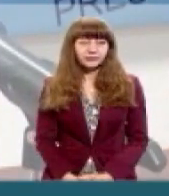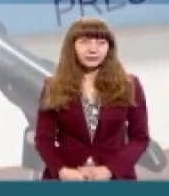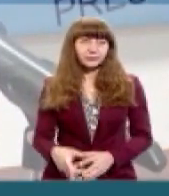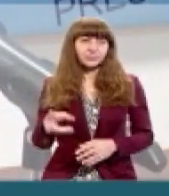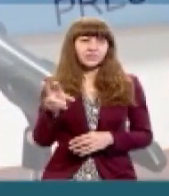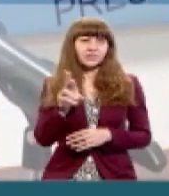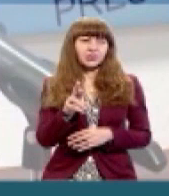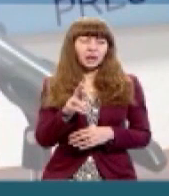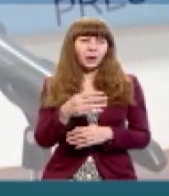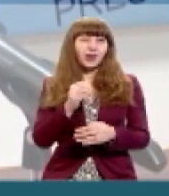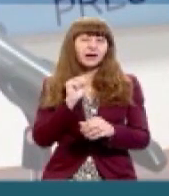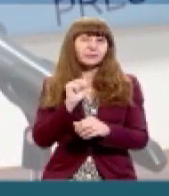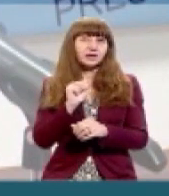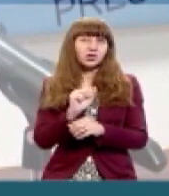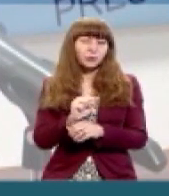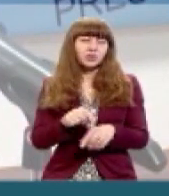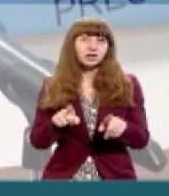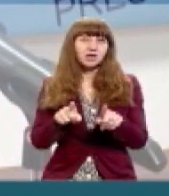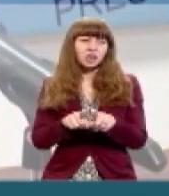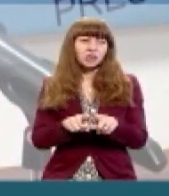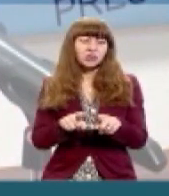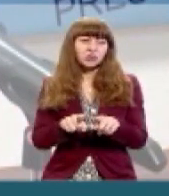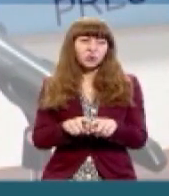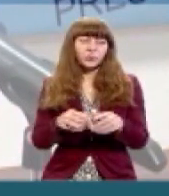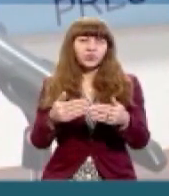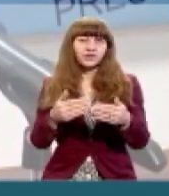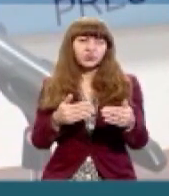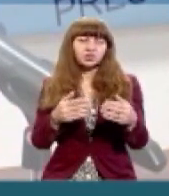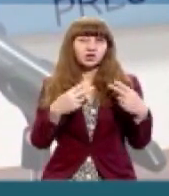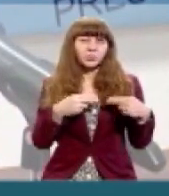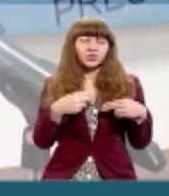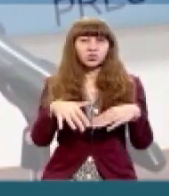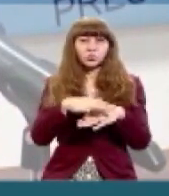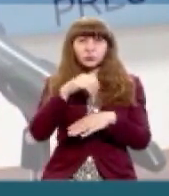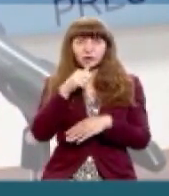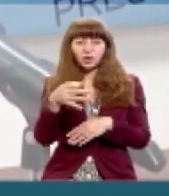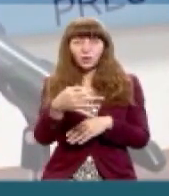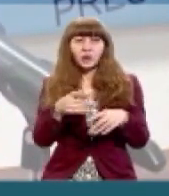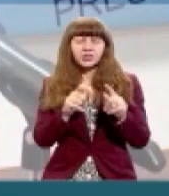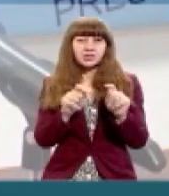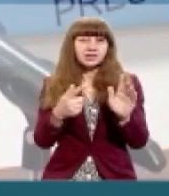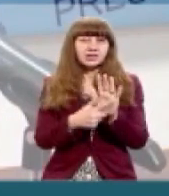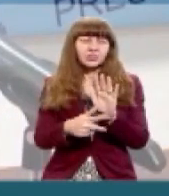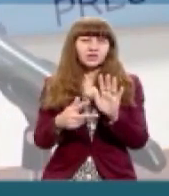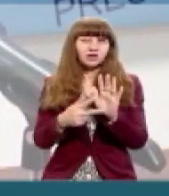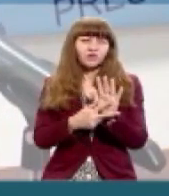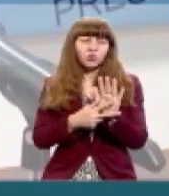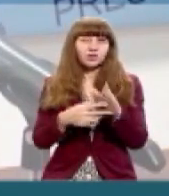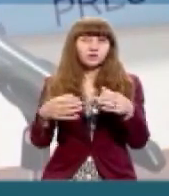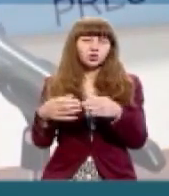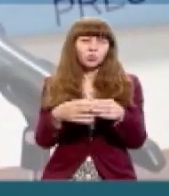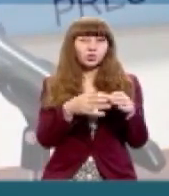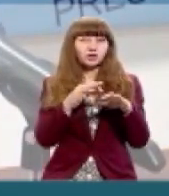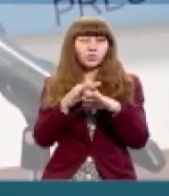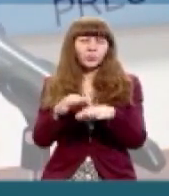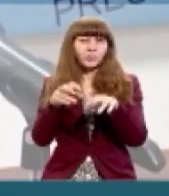Для предупреждения, а также проведения агитационной профилактической работы на территории Кустанайской области создано 78 мобильных групп, которые